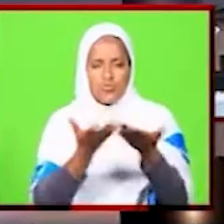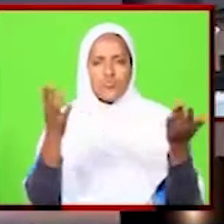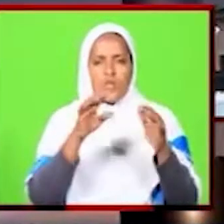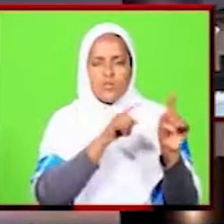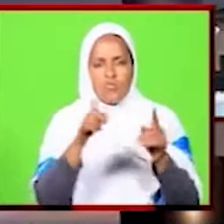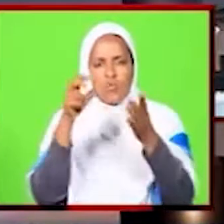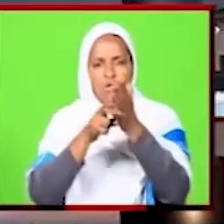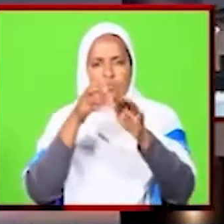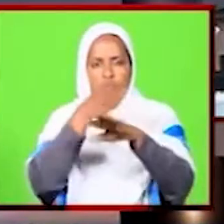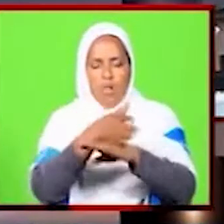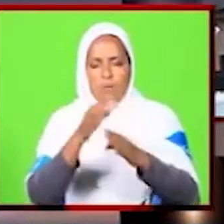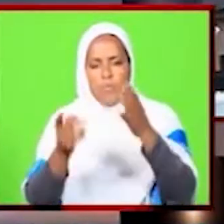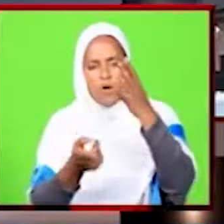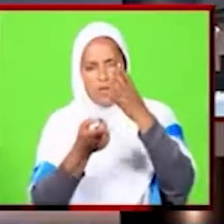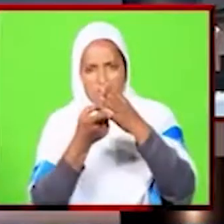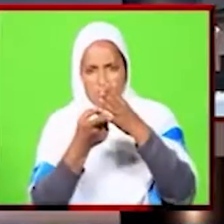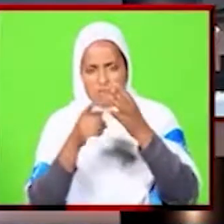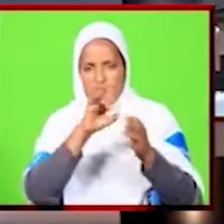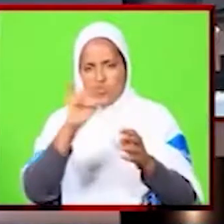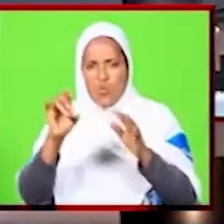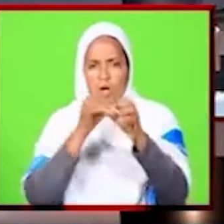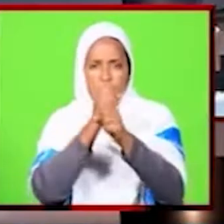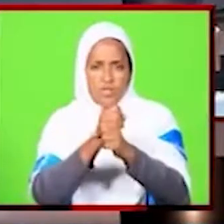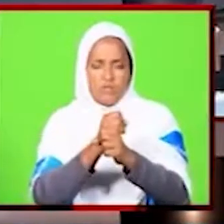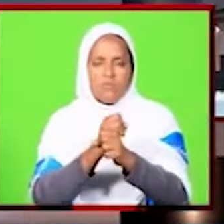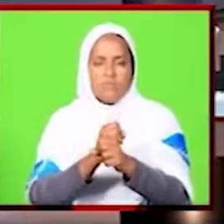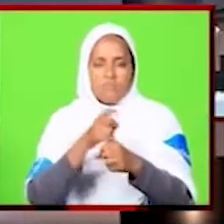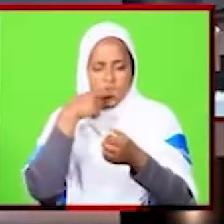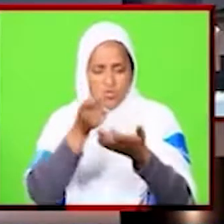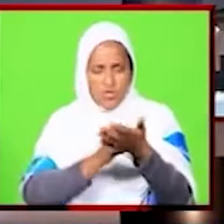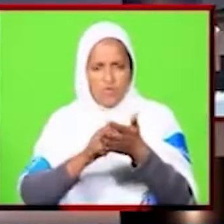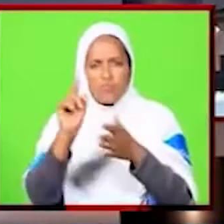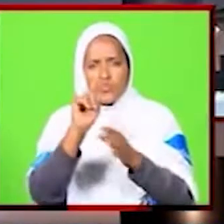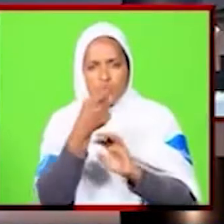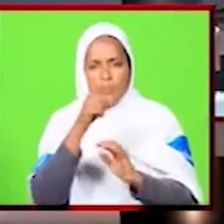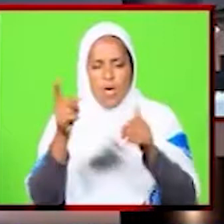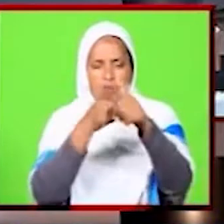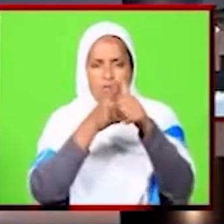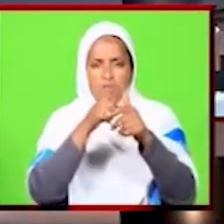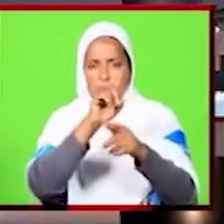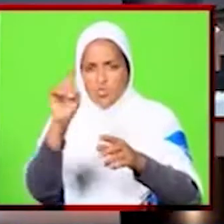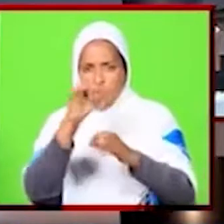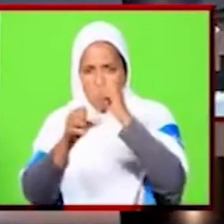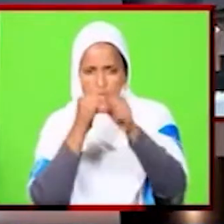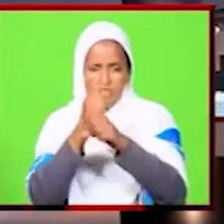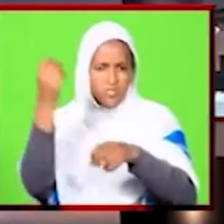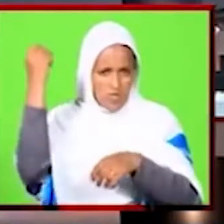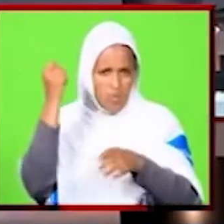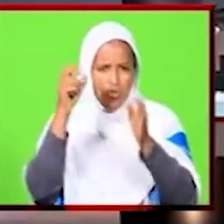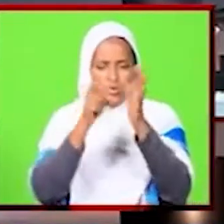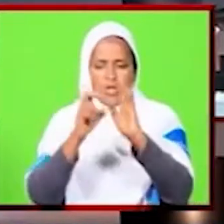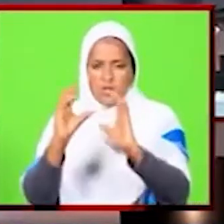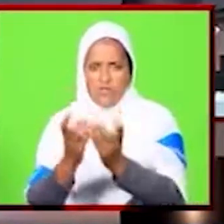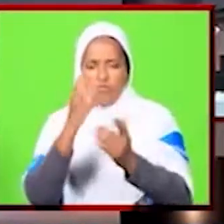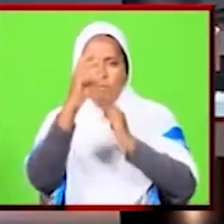ያነሱት ጉዳይ ደግሞ ወንጌል በኋላ በአራተኛው መቶ ዓመት የተጻፈ ሊሆን ይችላል የሚለው ደግሞ ምን ሆነ? በአንደኛው መቶ ዓመት የተጻፉ